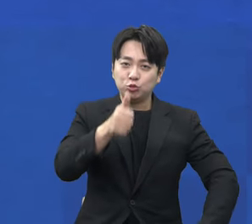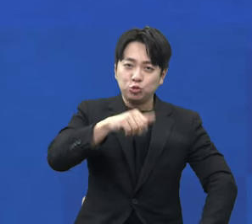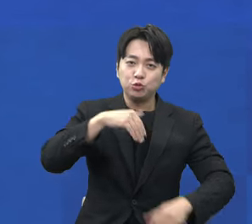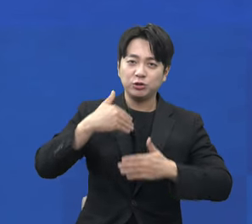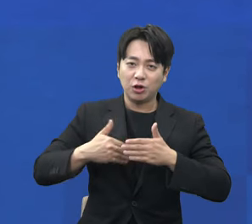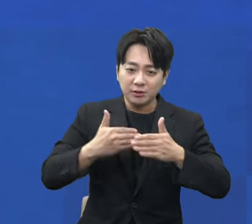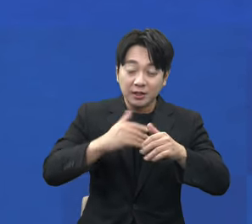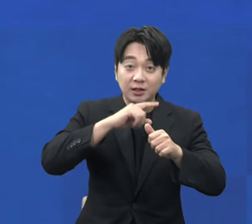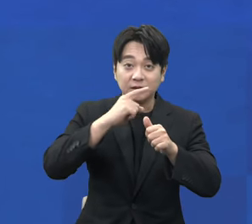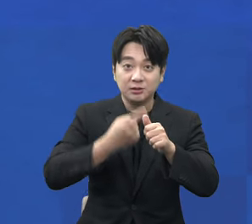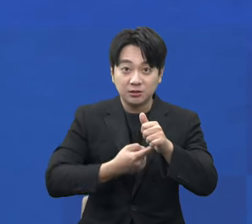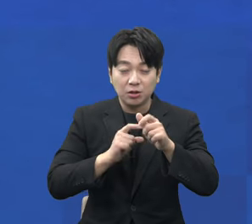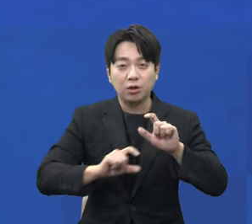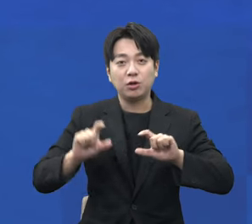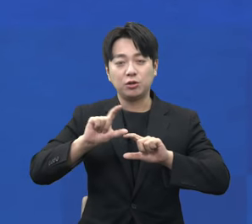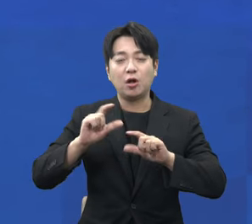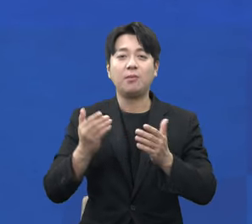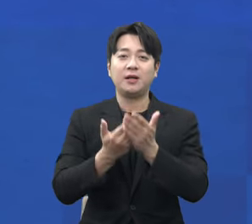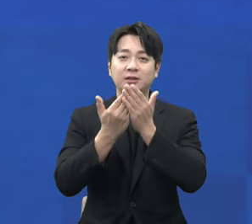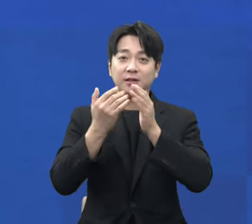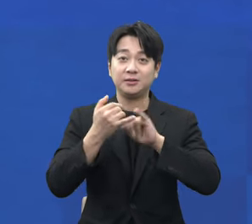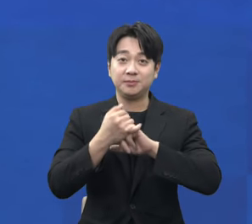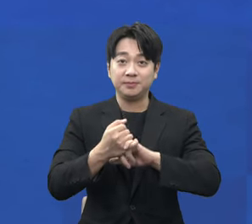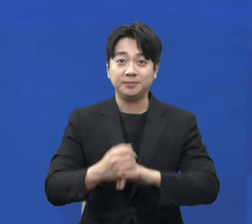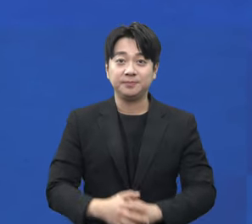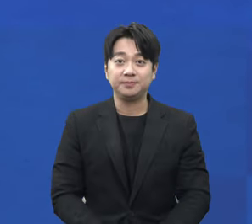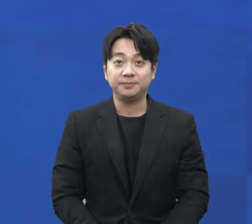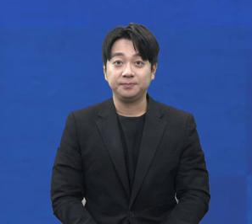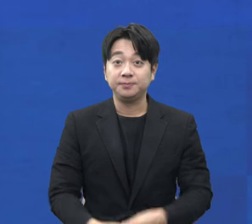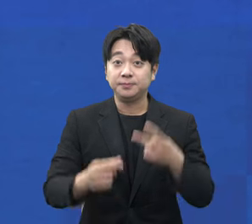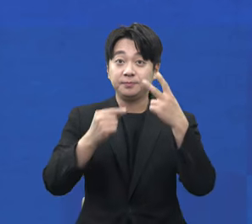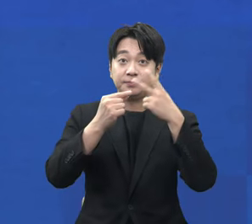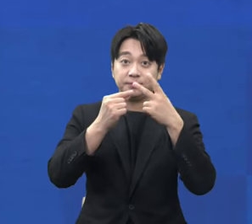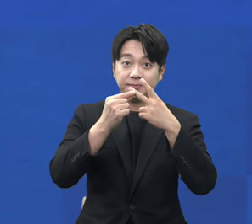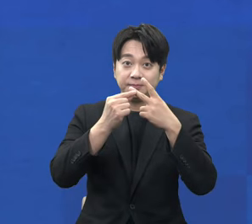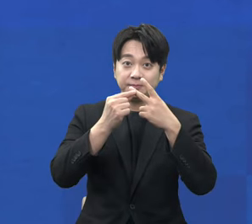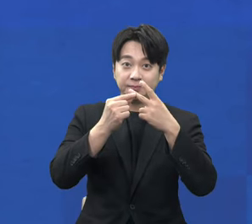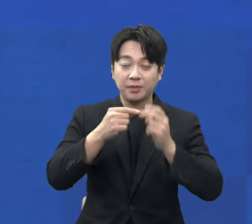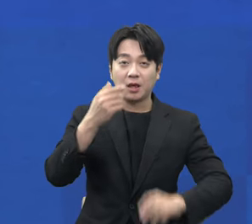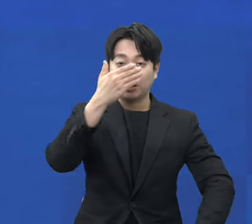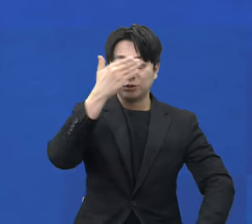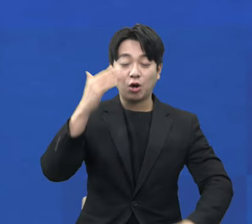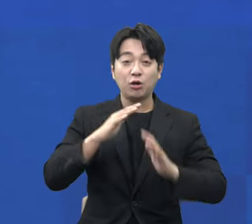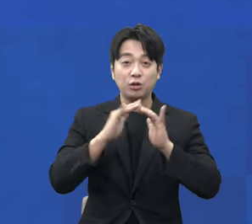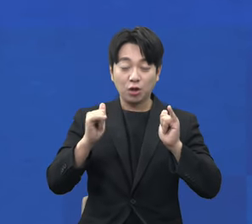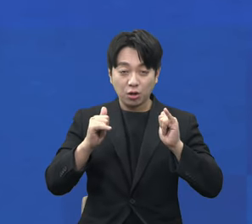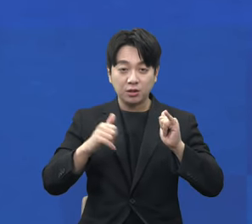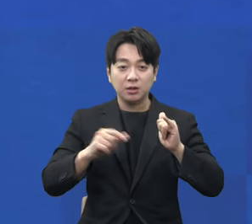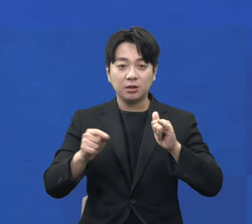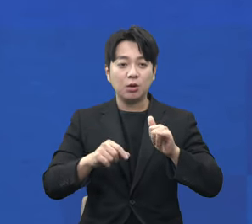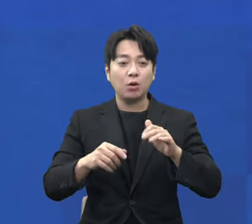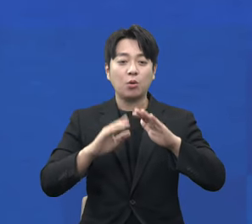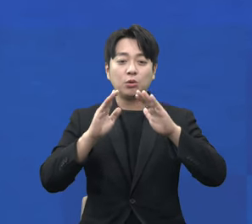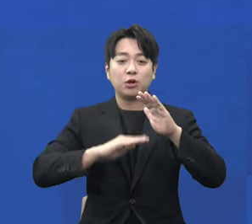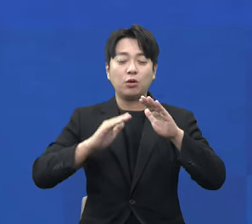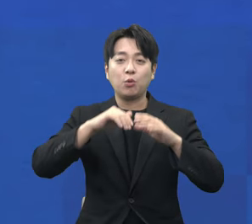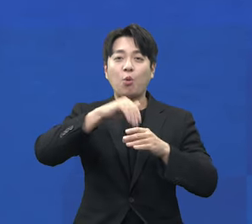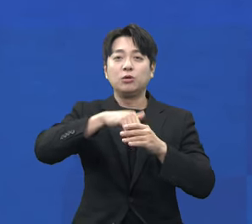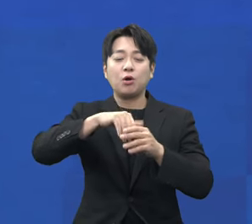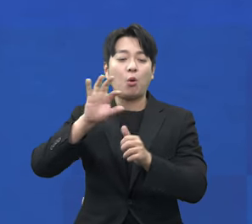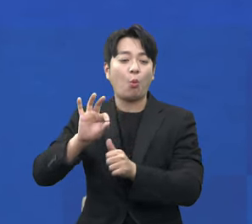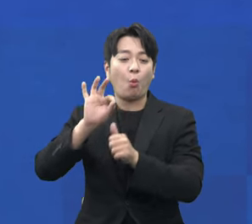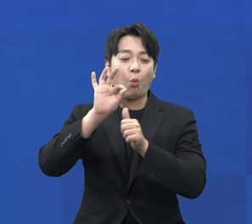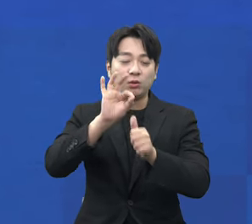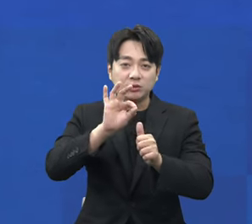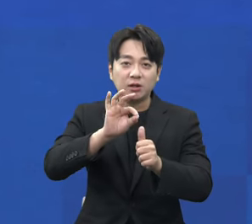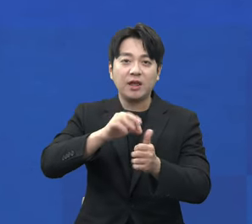이미지를 쇄신할 수 있도록 노력하겠습니다. 둘째, 청년 의무 공천제 확대 및 신설로 더불어민주당의